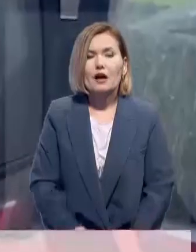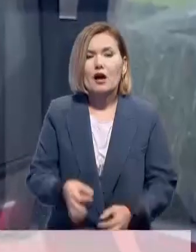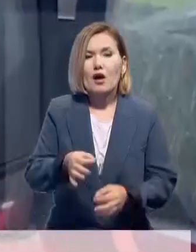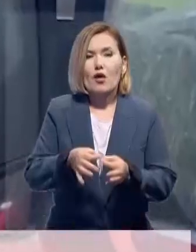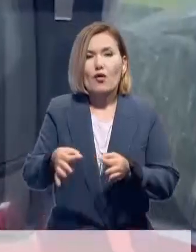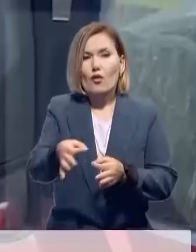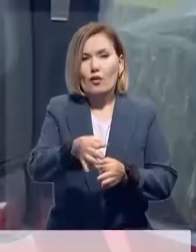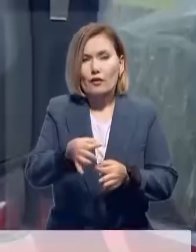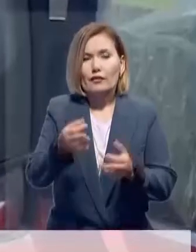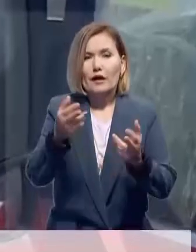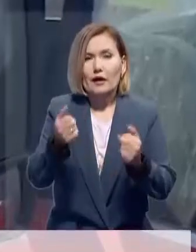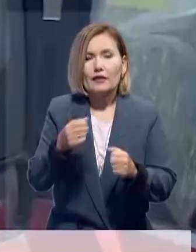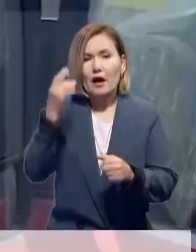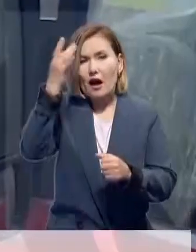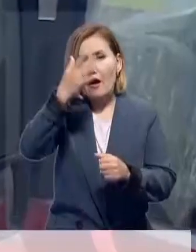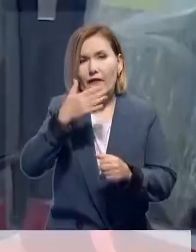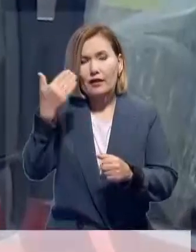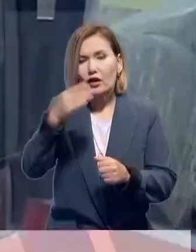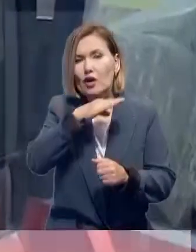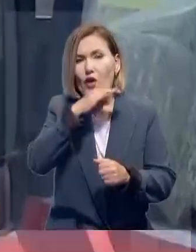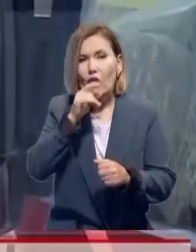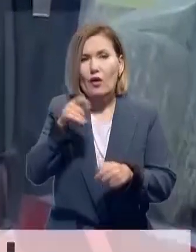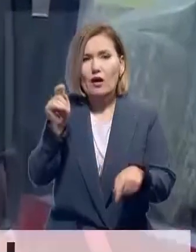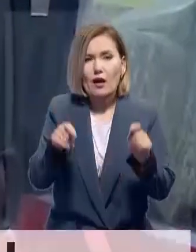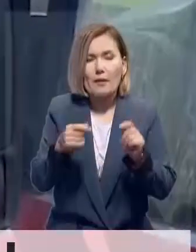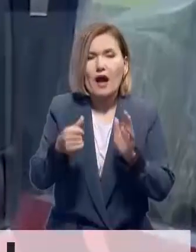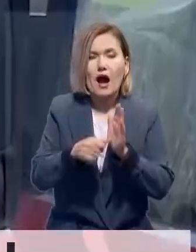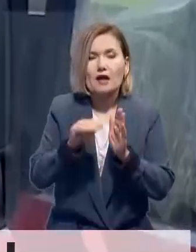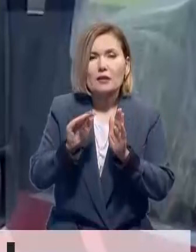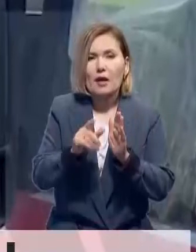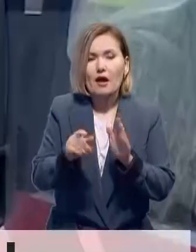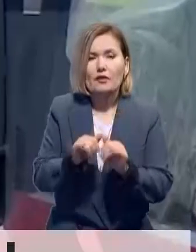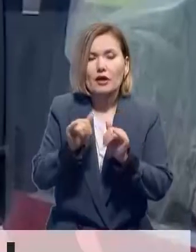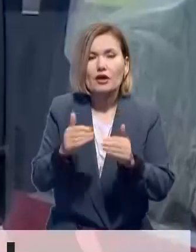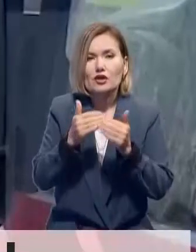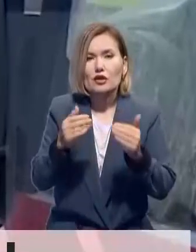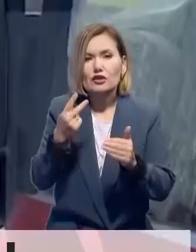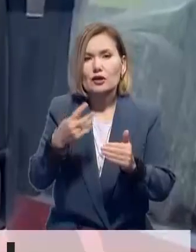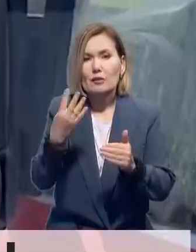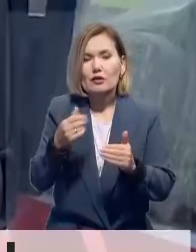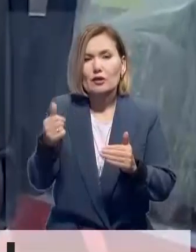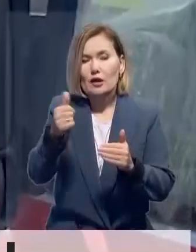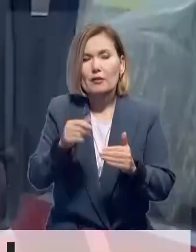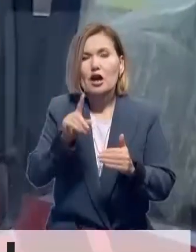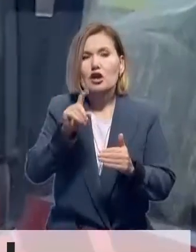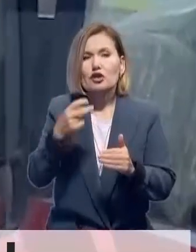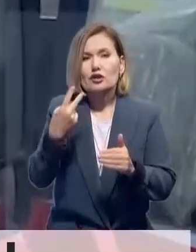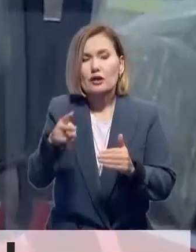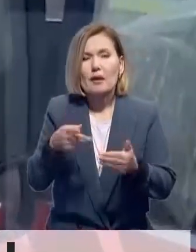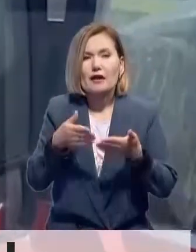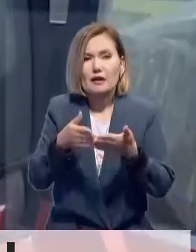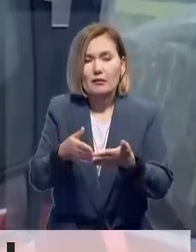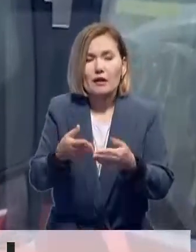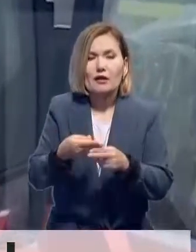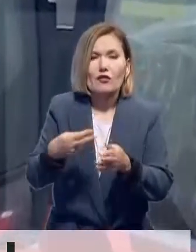Лампедузадағы ахуалға келсек, мұндағы мигранттар саны 6000-нан асты. Олар соңғы 24 сағатта 120 кемеге мініп